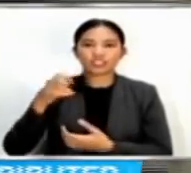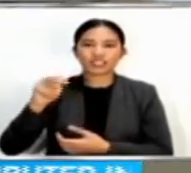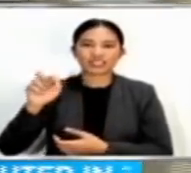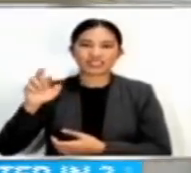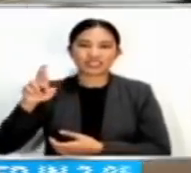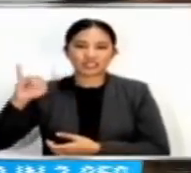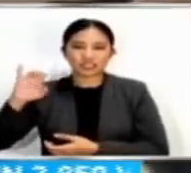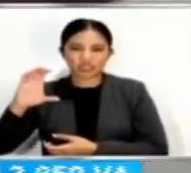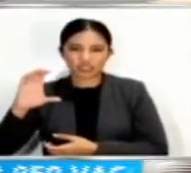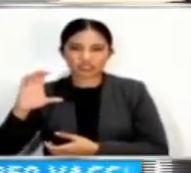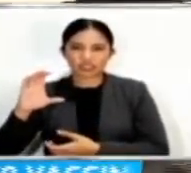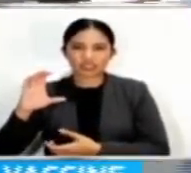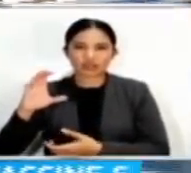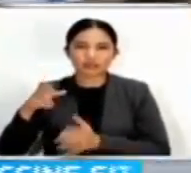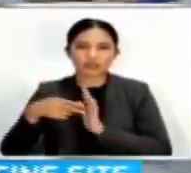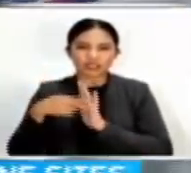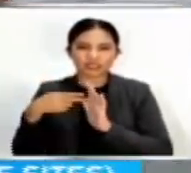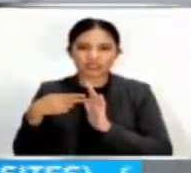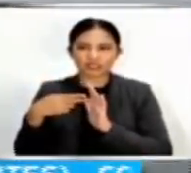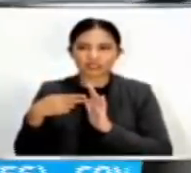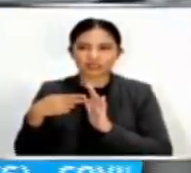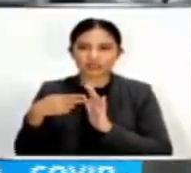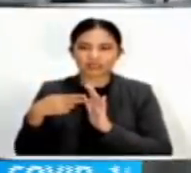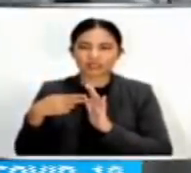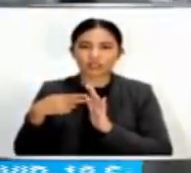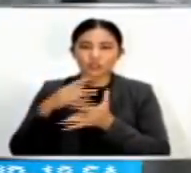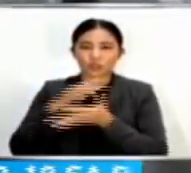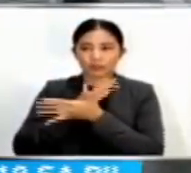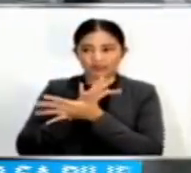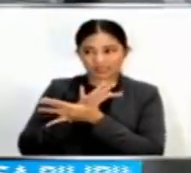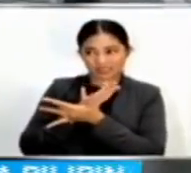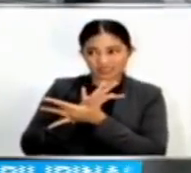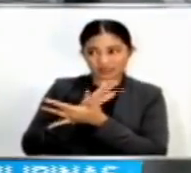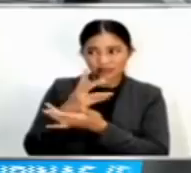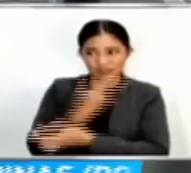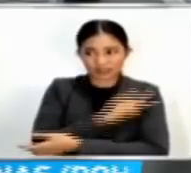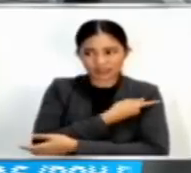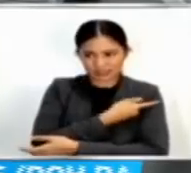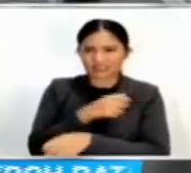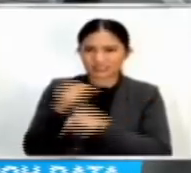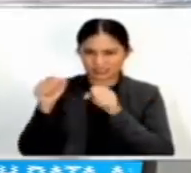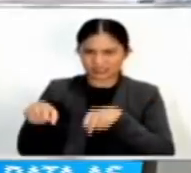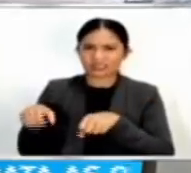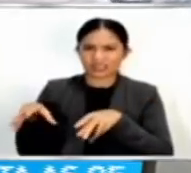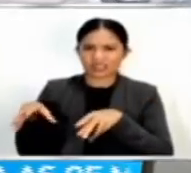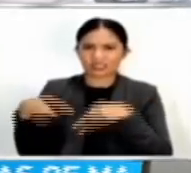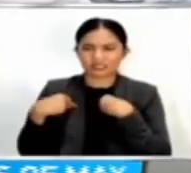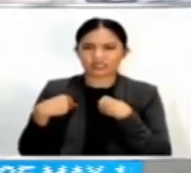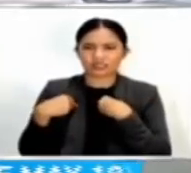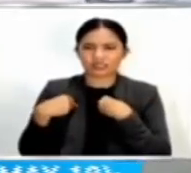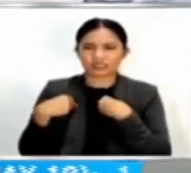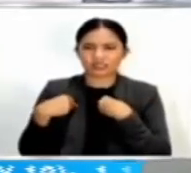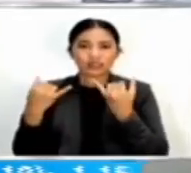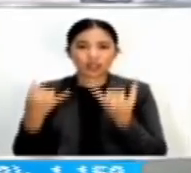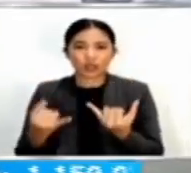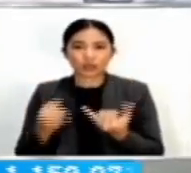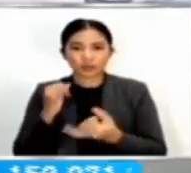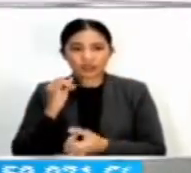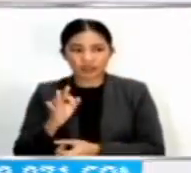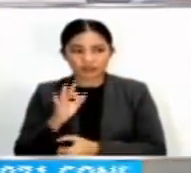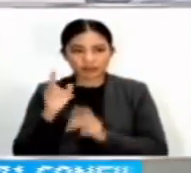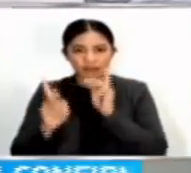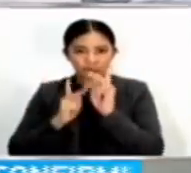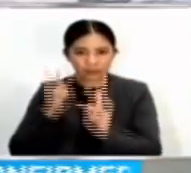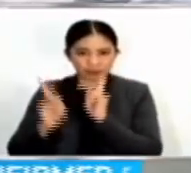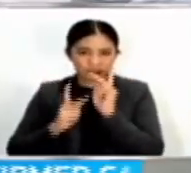na it's a COVID-19 vaccine, you get it. Now, kung yung tao, of course,